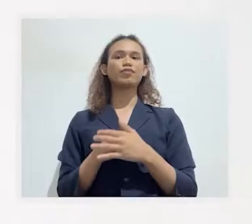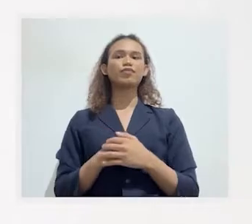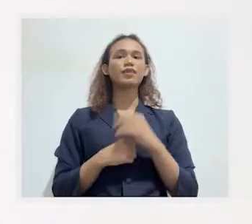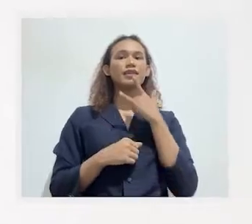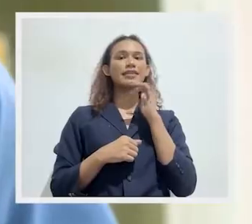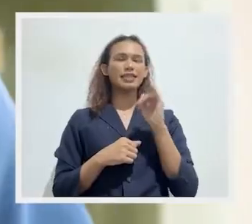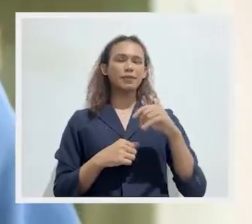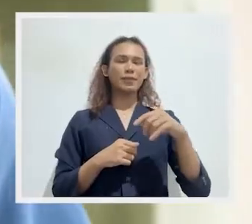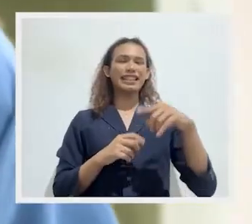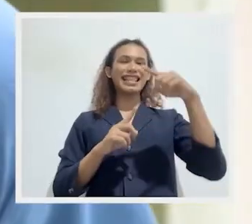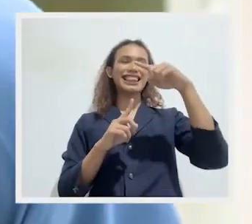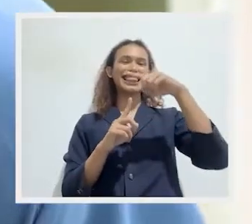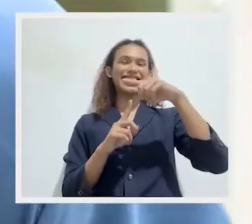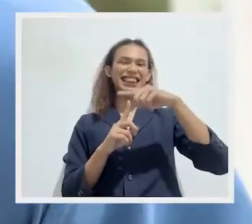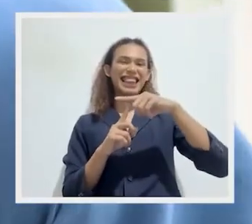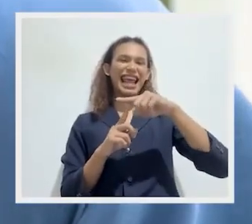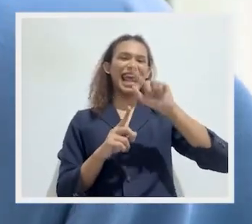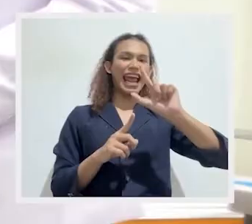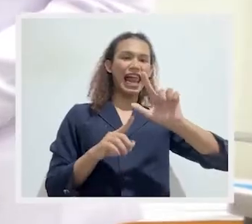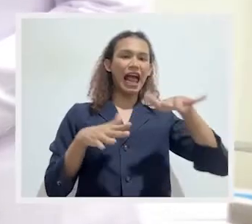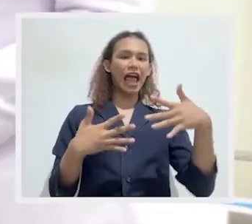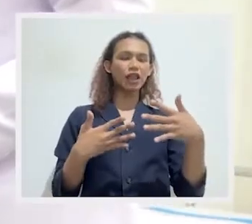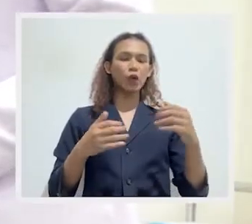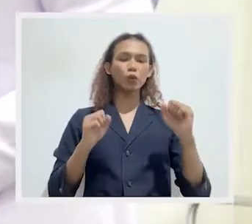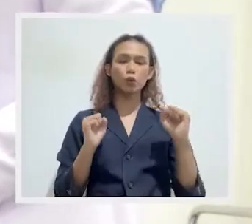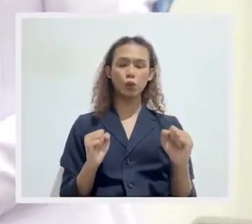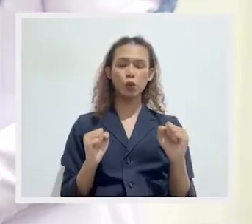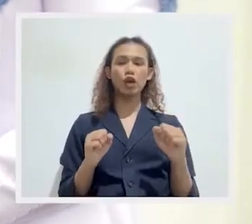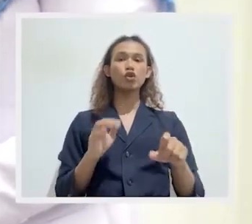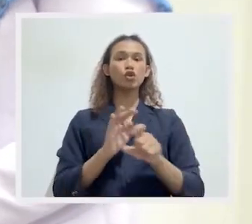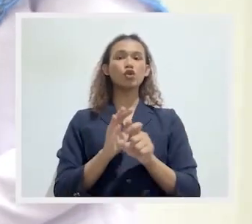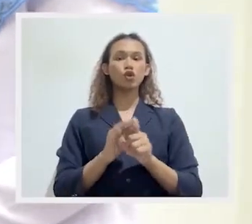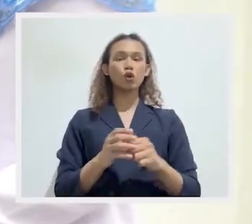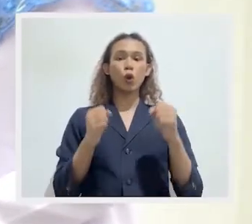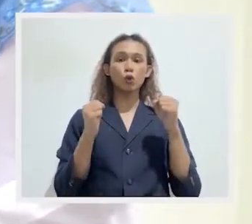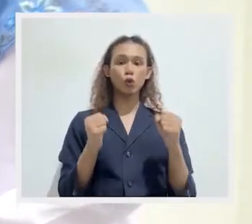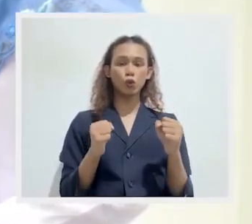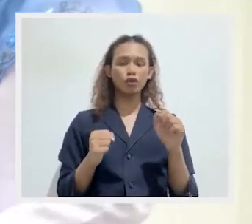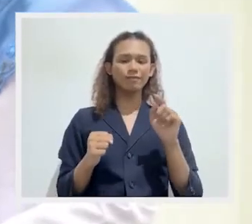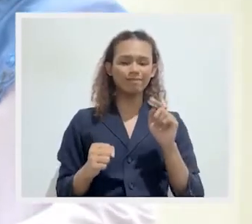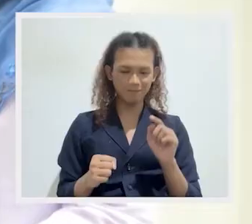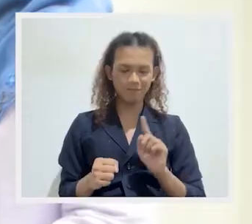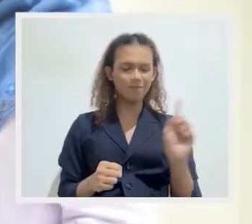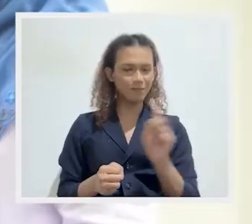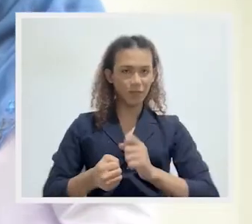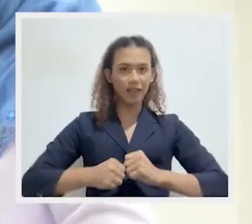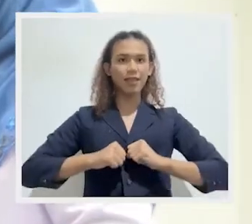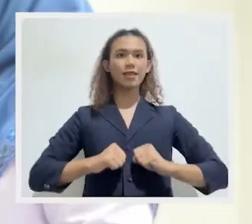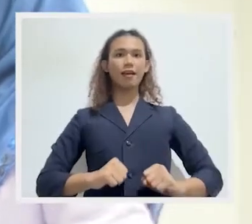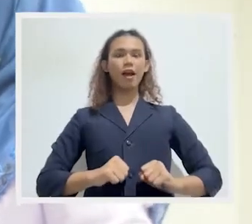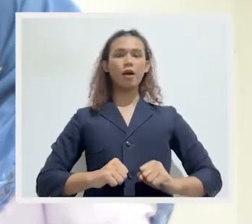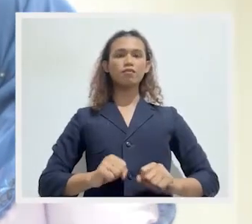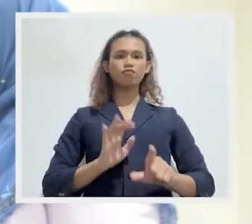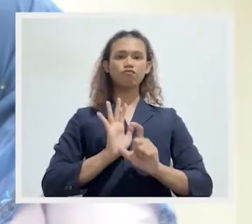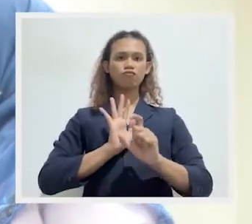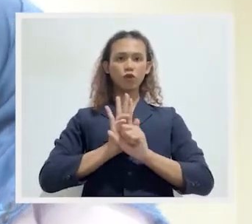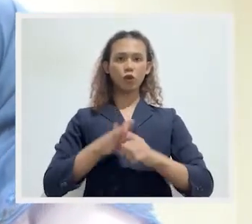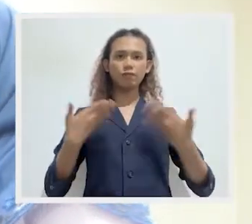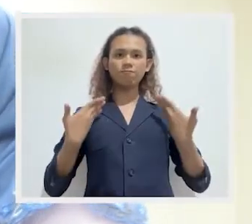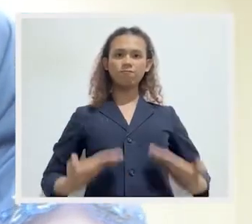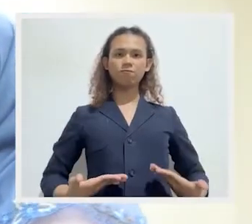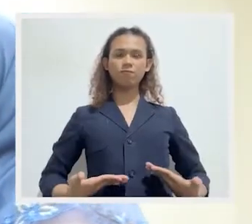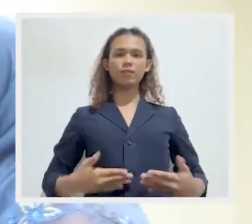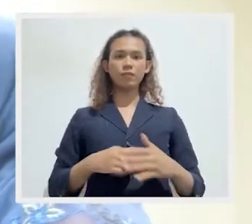dengan cara pengukuran tinggi lutut atau tinggi duduk. Pasien diposisikan duduk dengan posisi tegak dan tidak